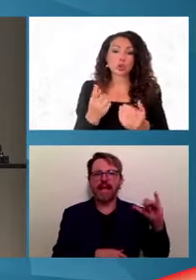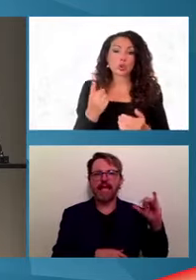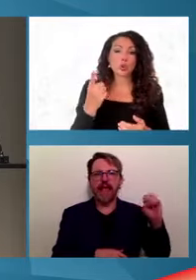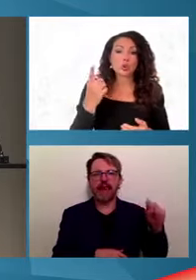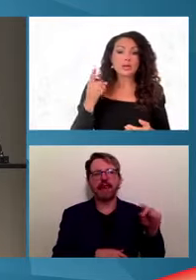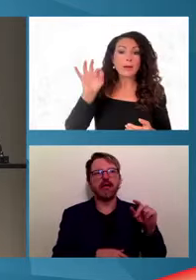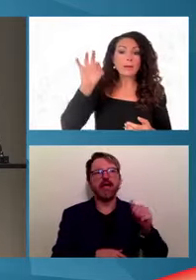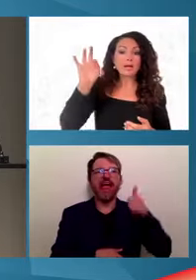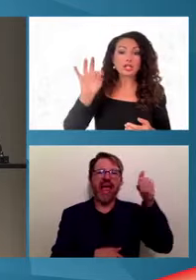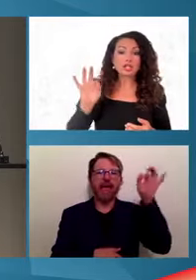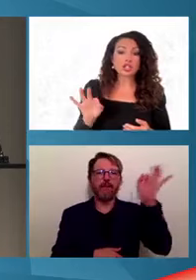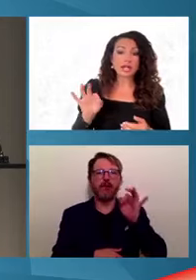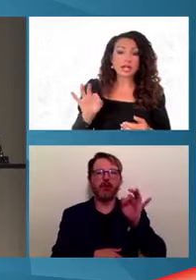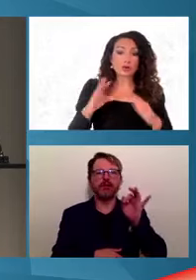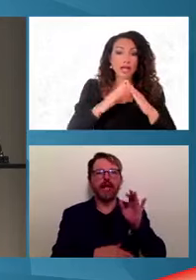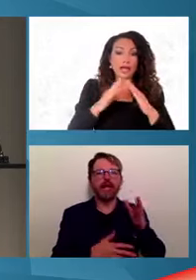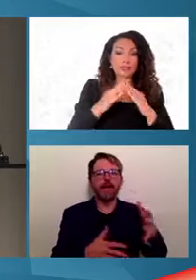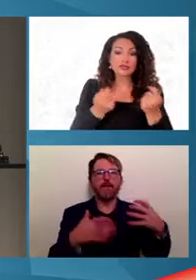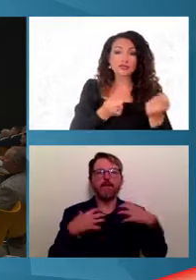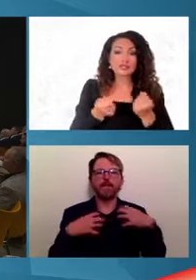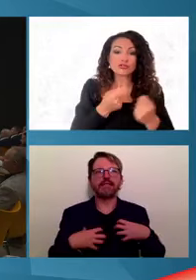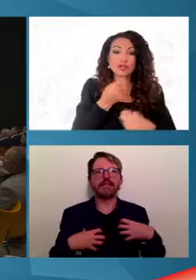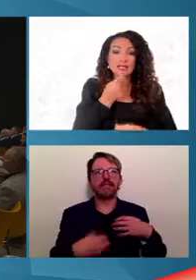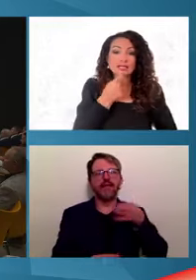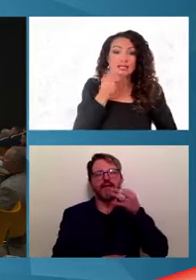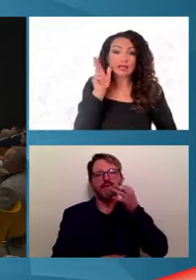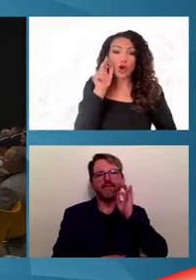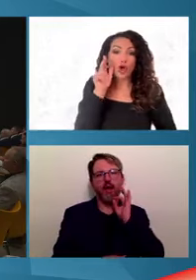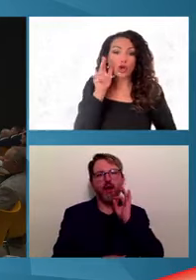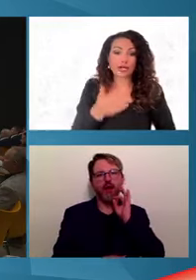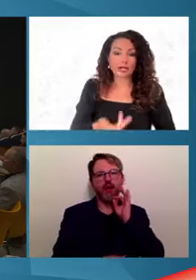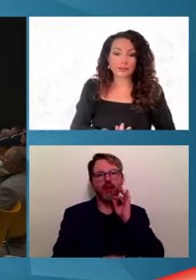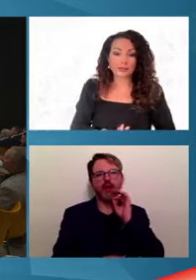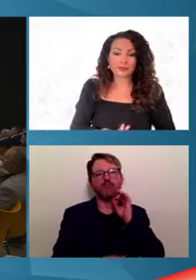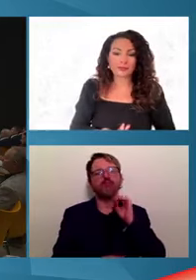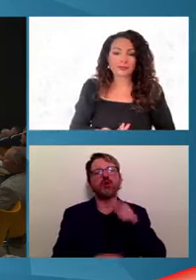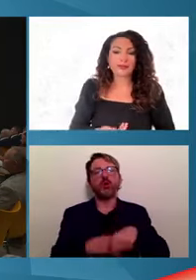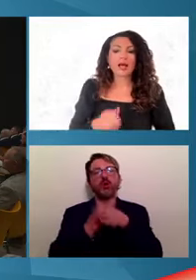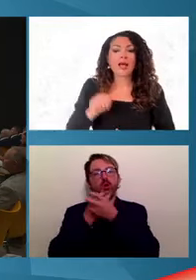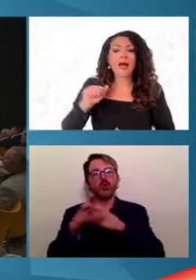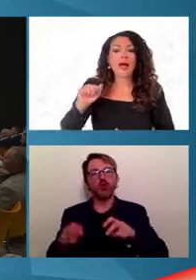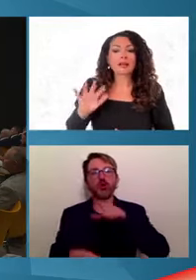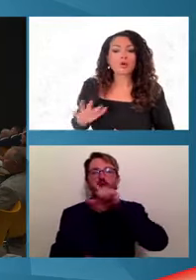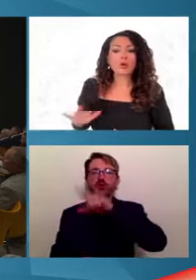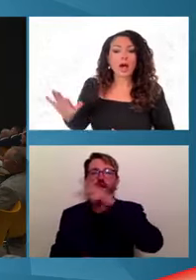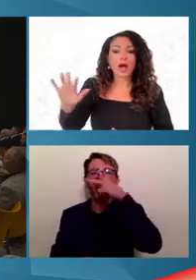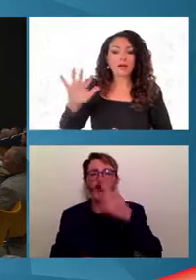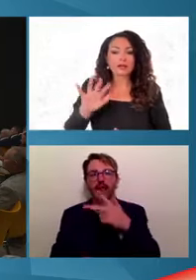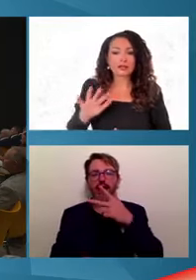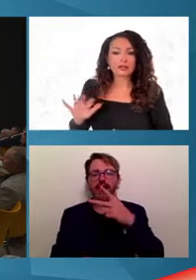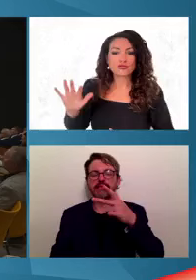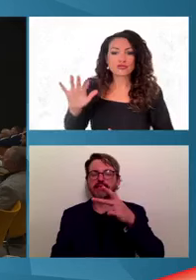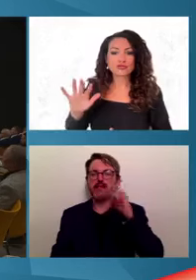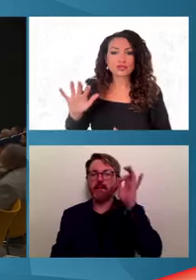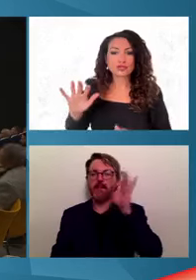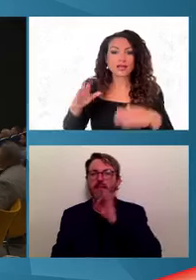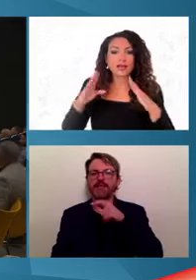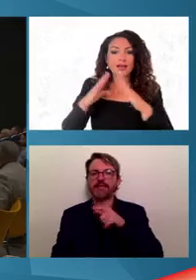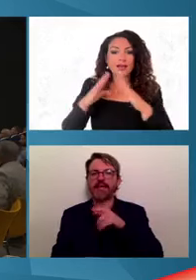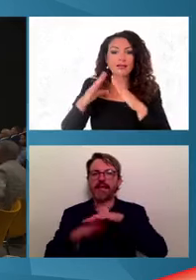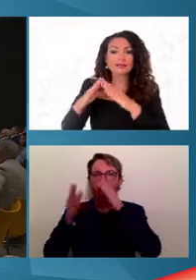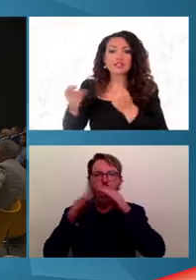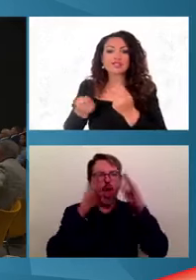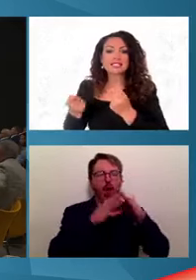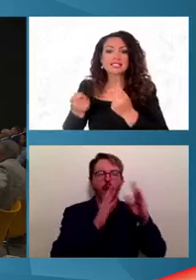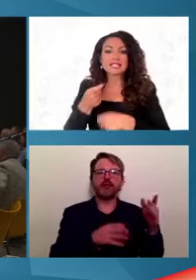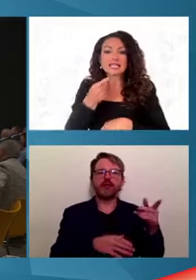Politikerin. Und in Südtirol sind es 32%. 32% der Häuser und Immobilien des Landes ist in